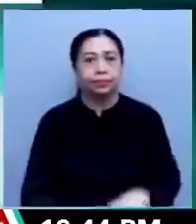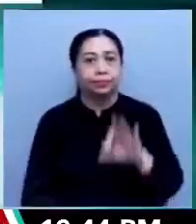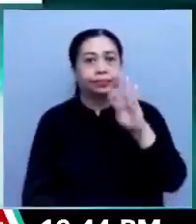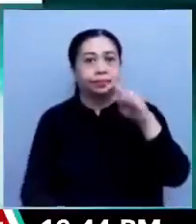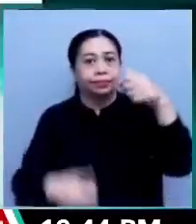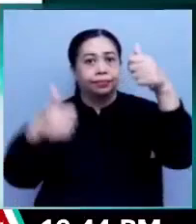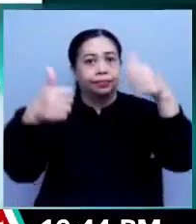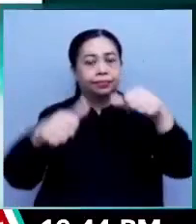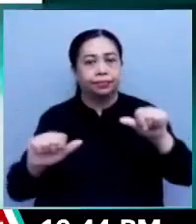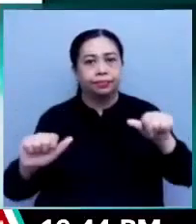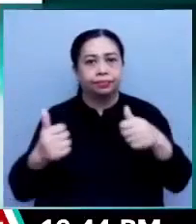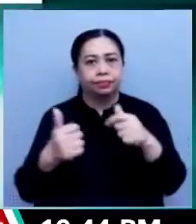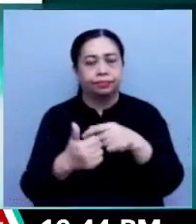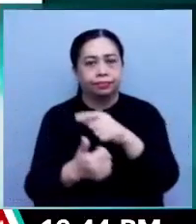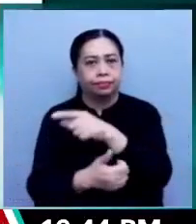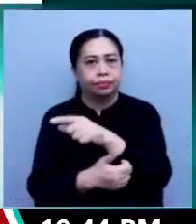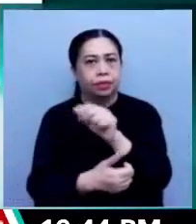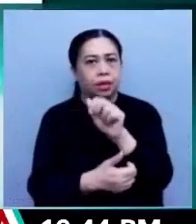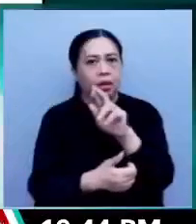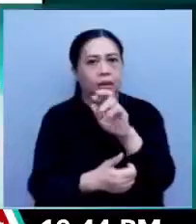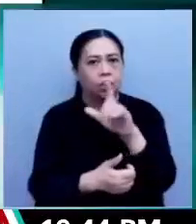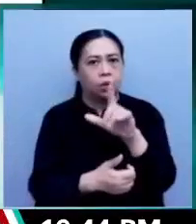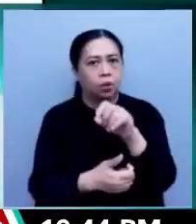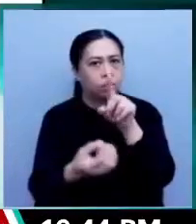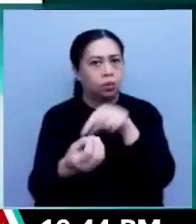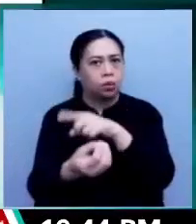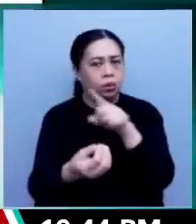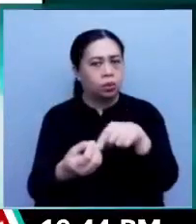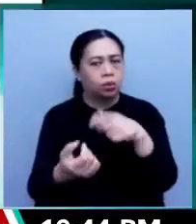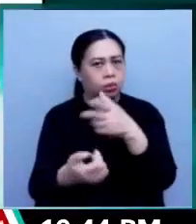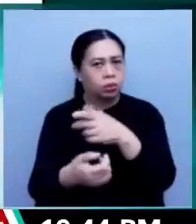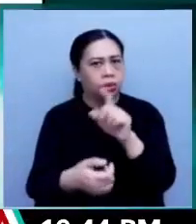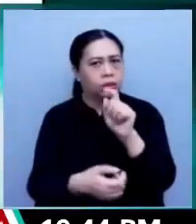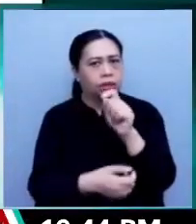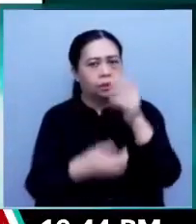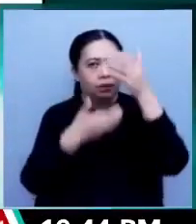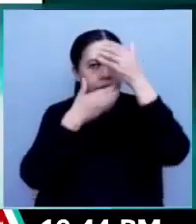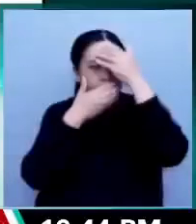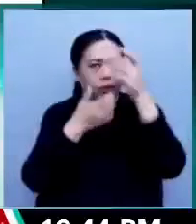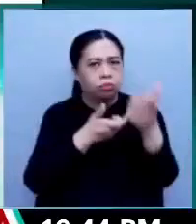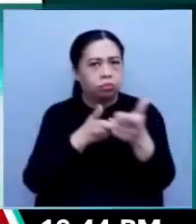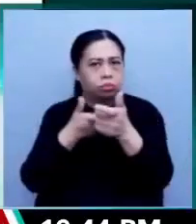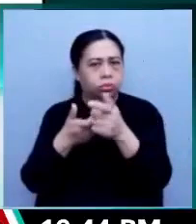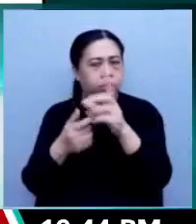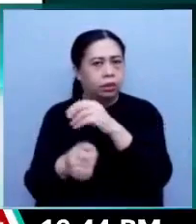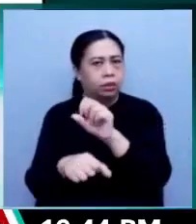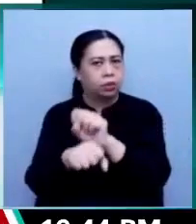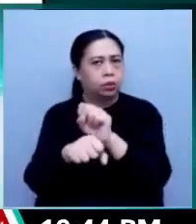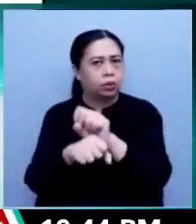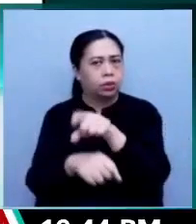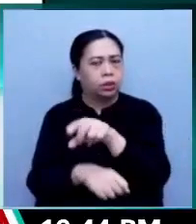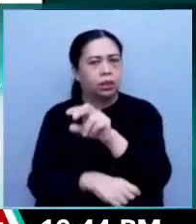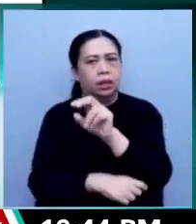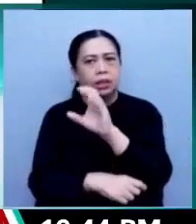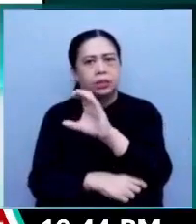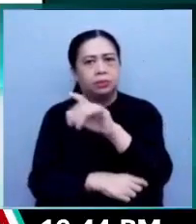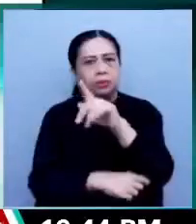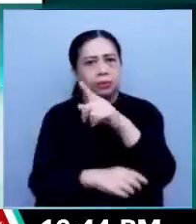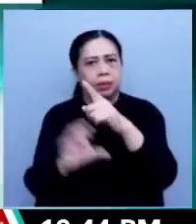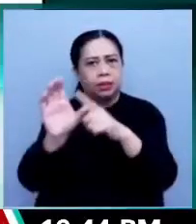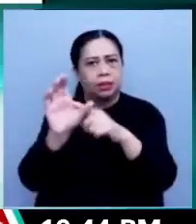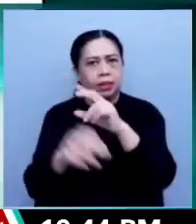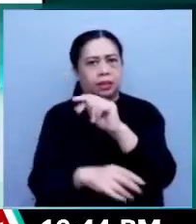naman ni Celis si Araulio na kundinahin ang terorismo at ang mga gawain ng CPP, NPA, NDF sa mga